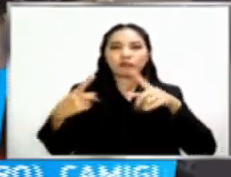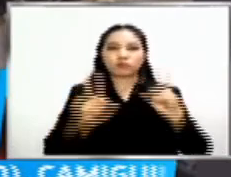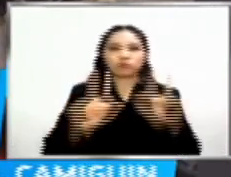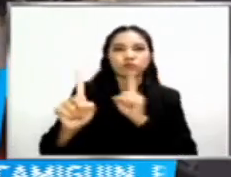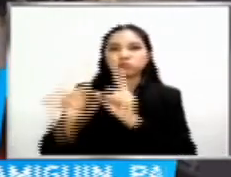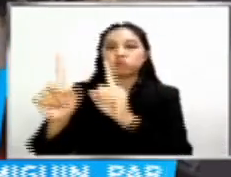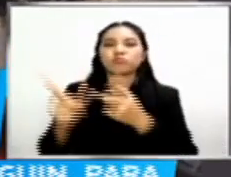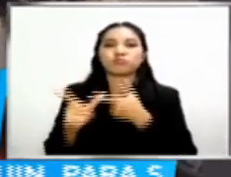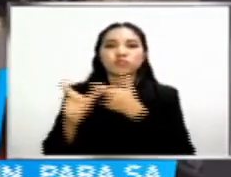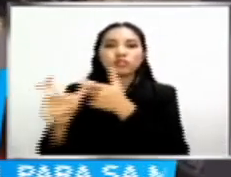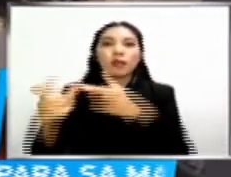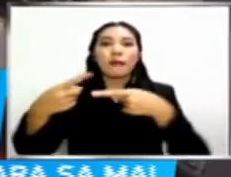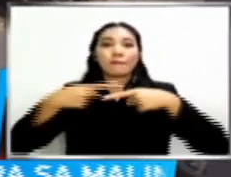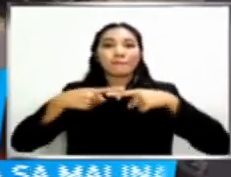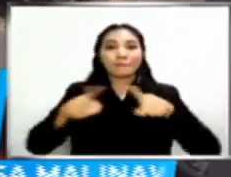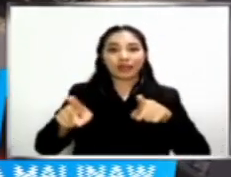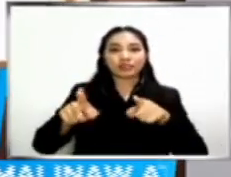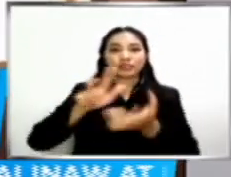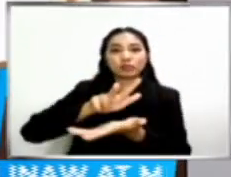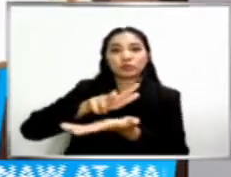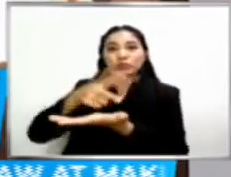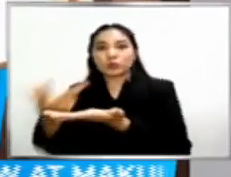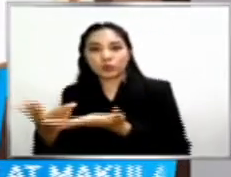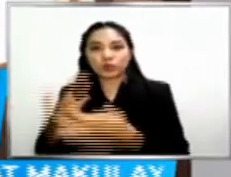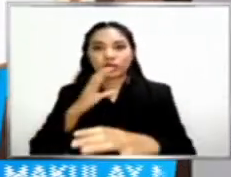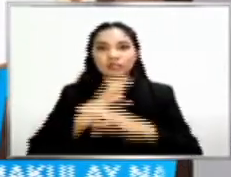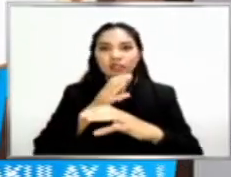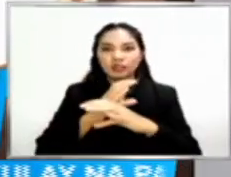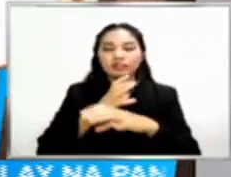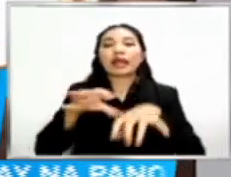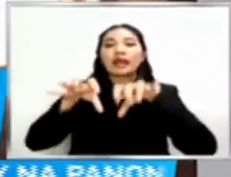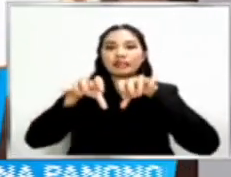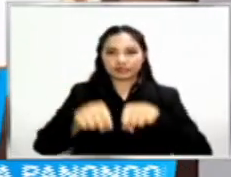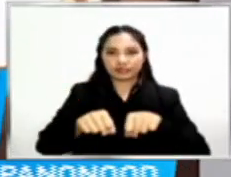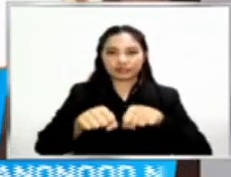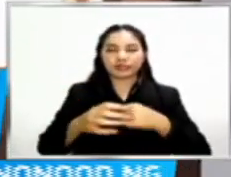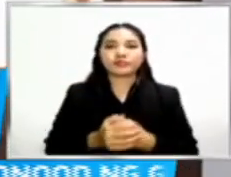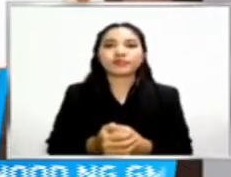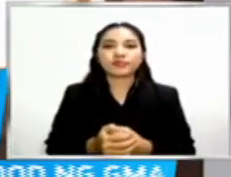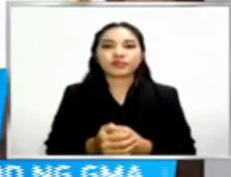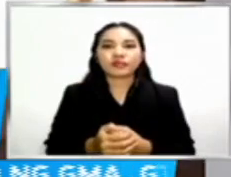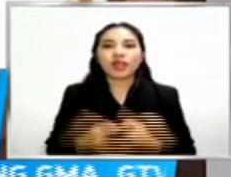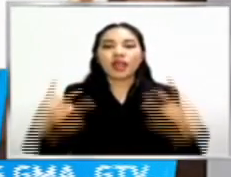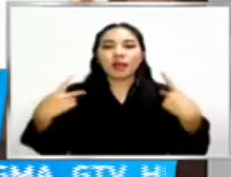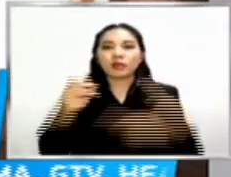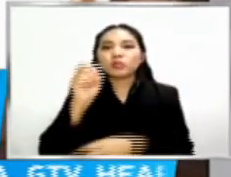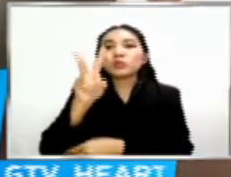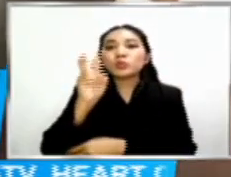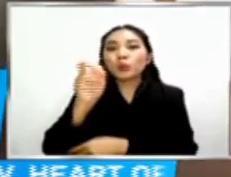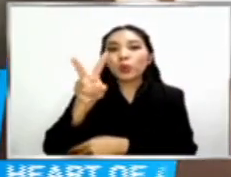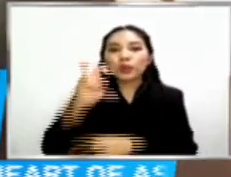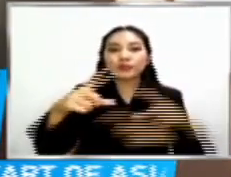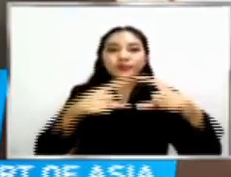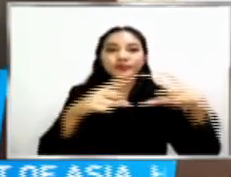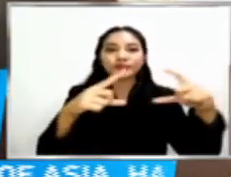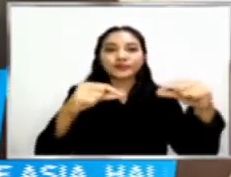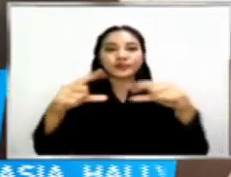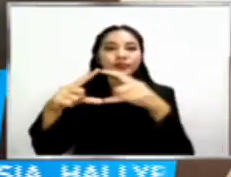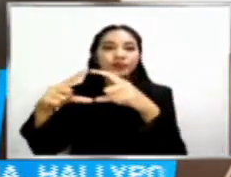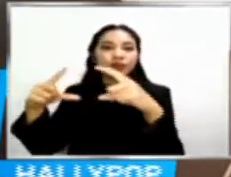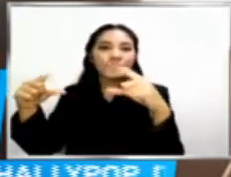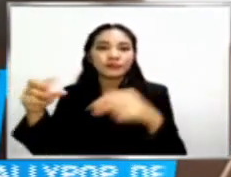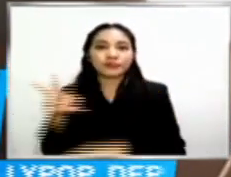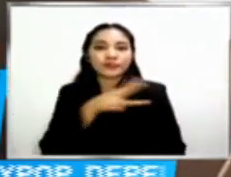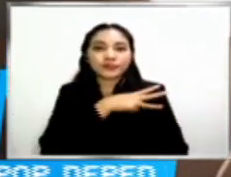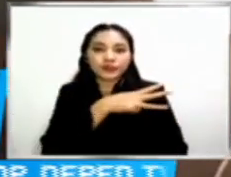ang sinasakyan ni Muncal at naaresto siya. Mahigit isang dosenang sachet ng umano'y marijuana na nagkakahalaga ng halos